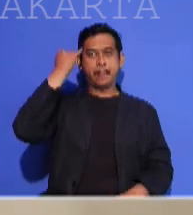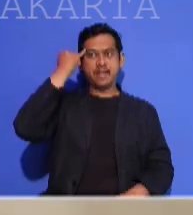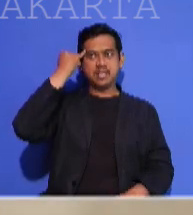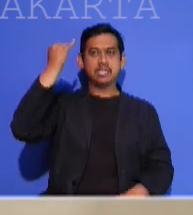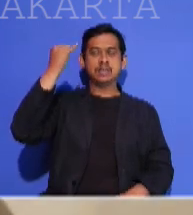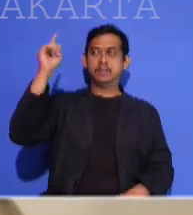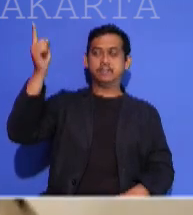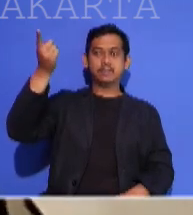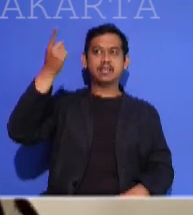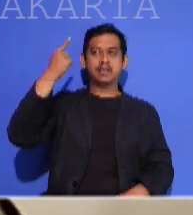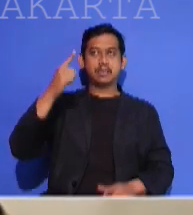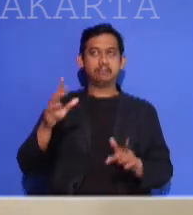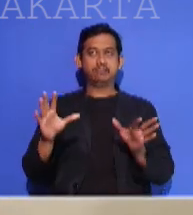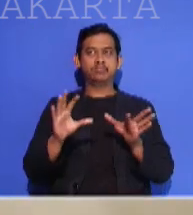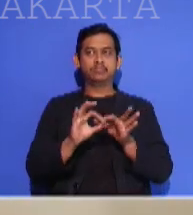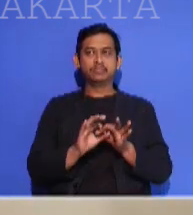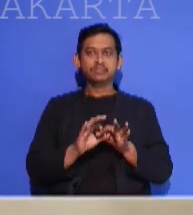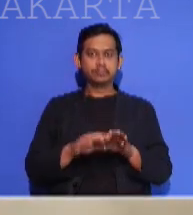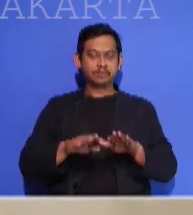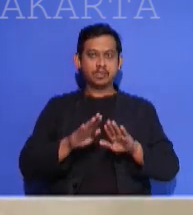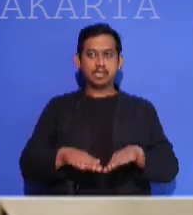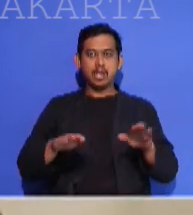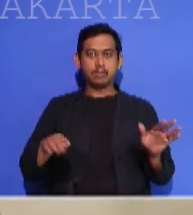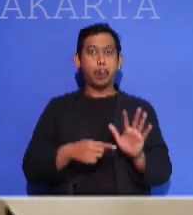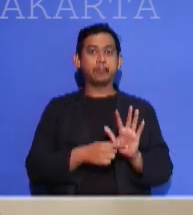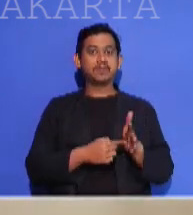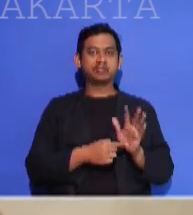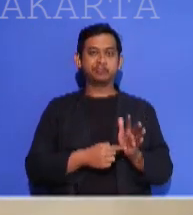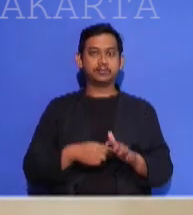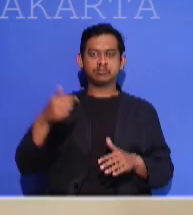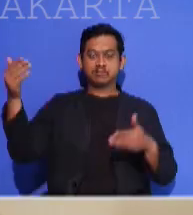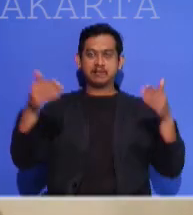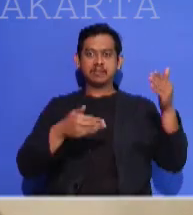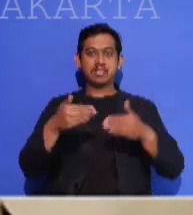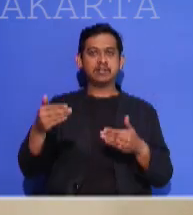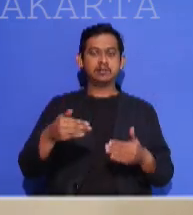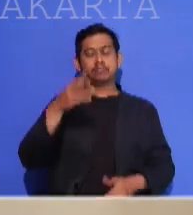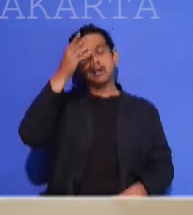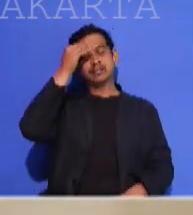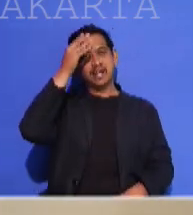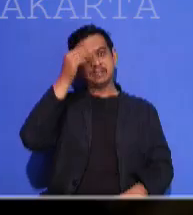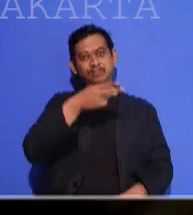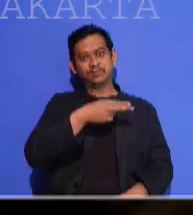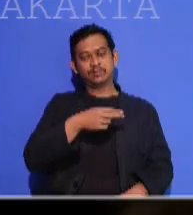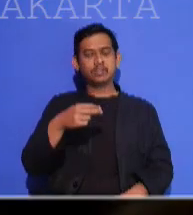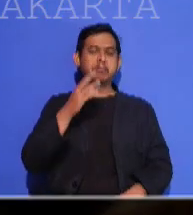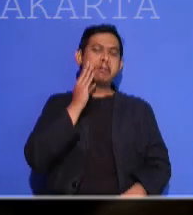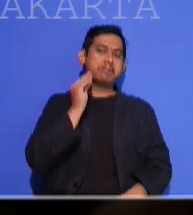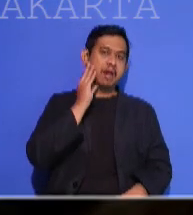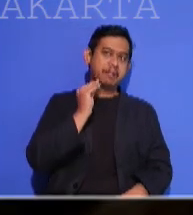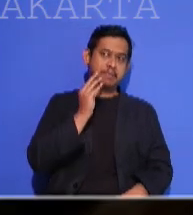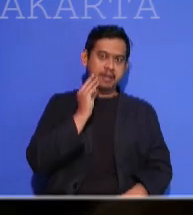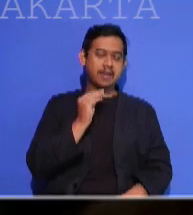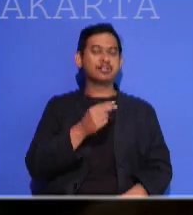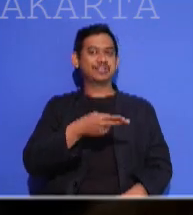bermasyarakatan students a chance to come and study and get work experience here in Indonesia